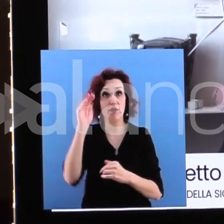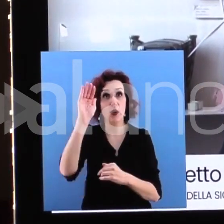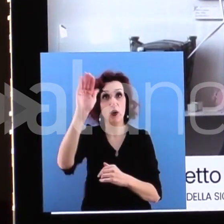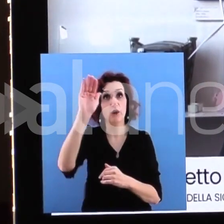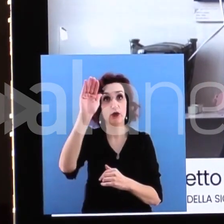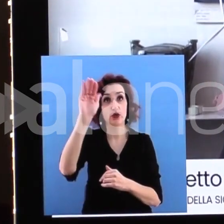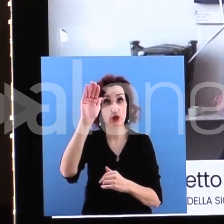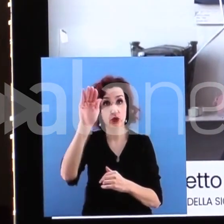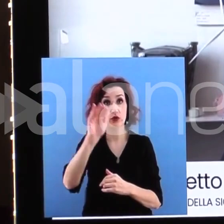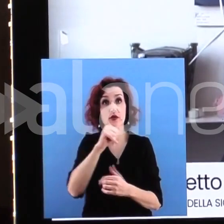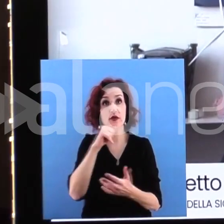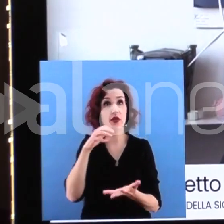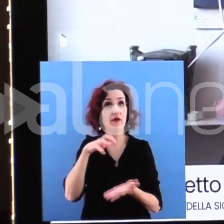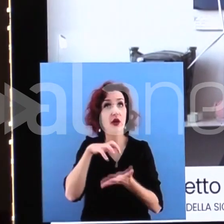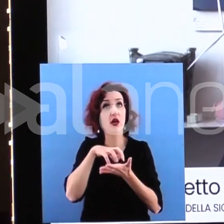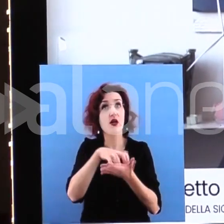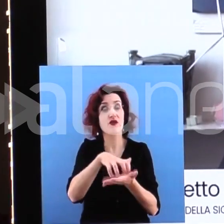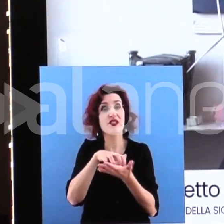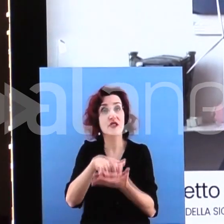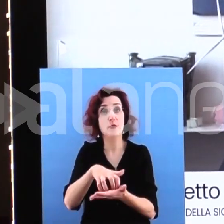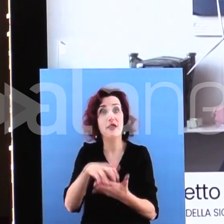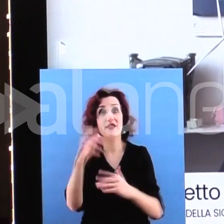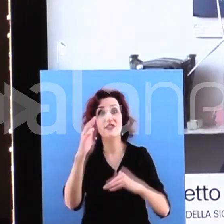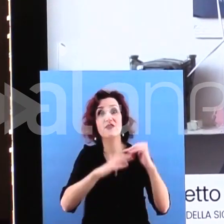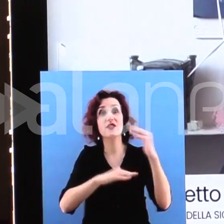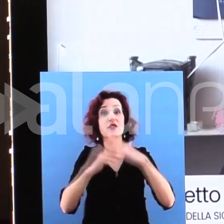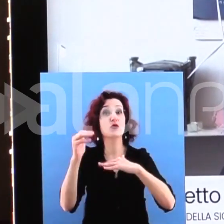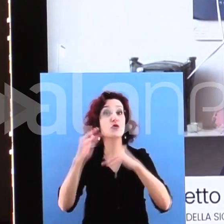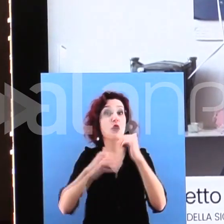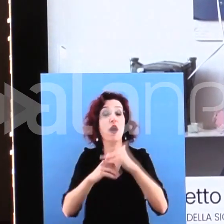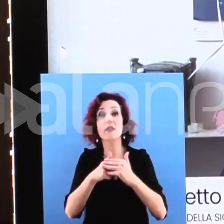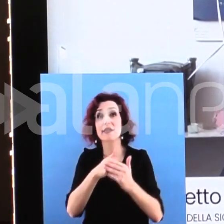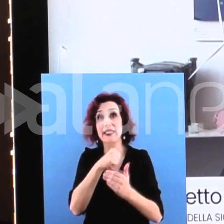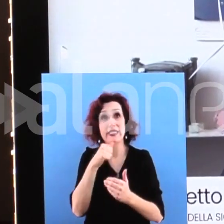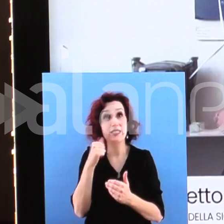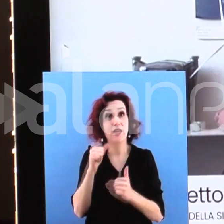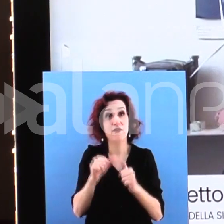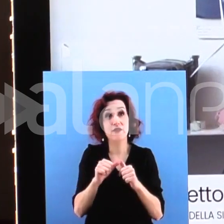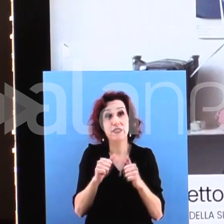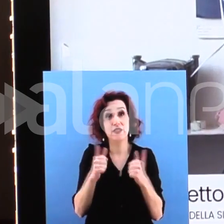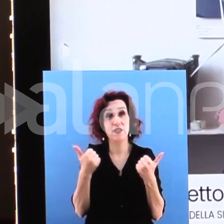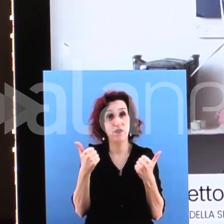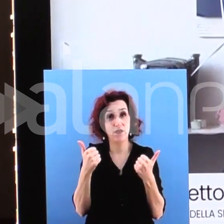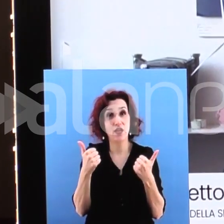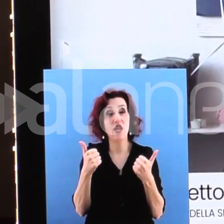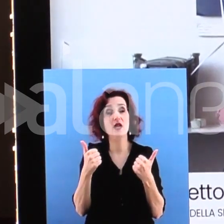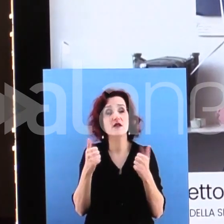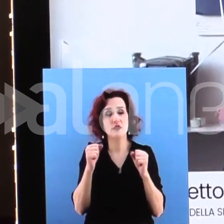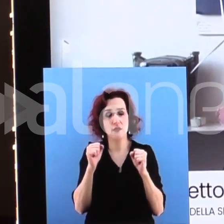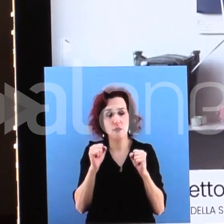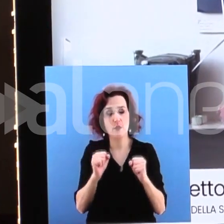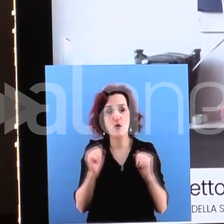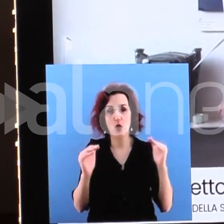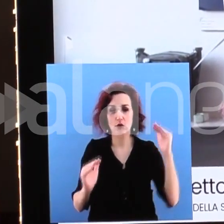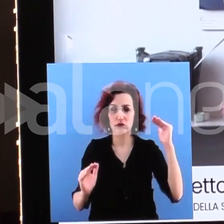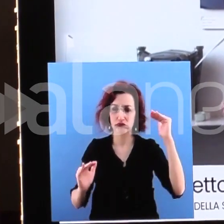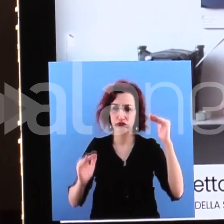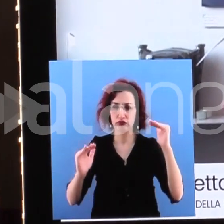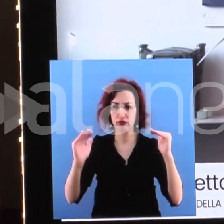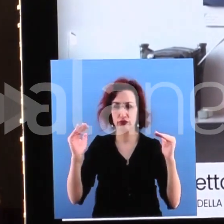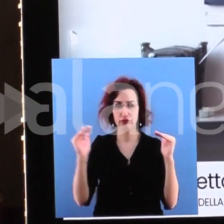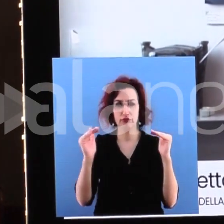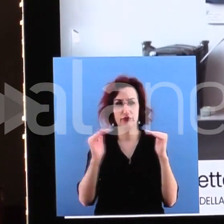infrastrutturali necessari a colmare questa differenza esistente devono essere finanziati